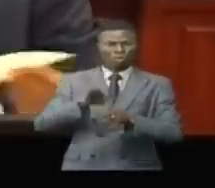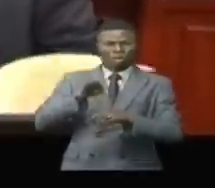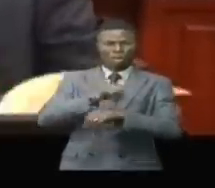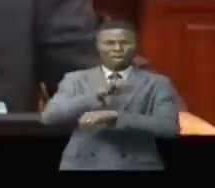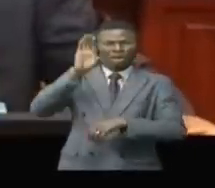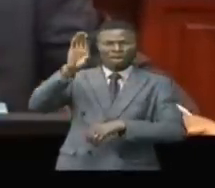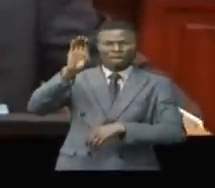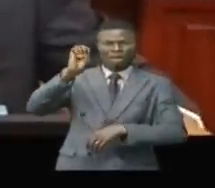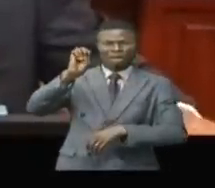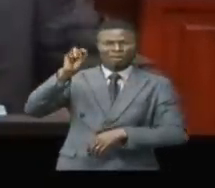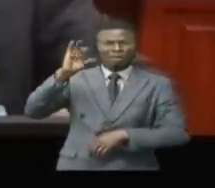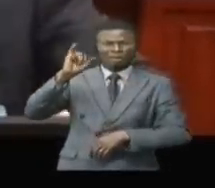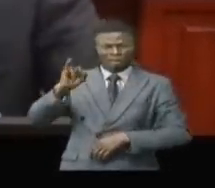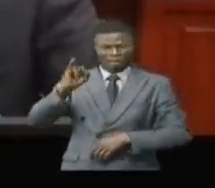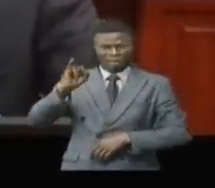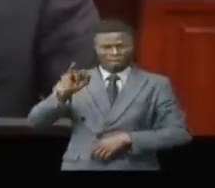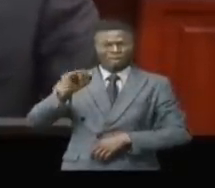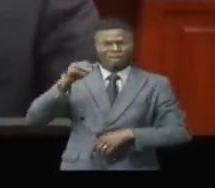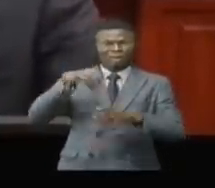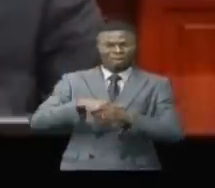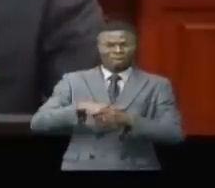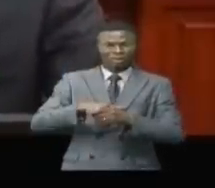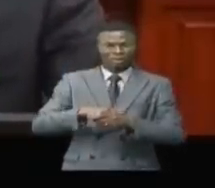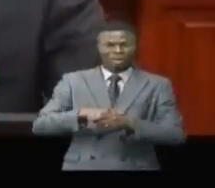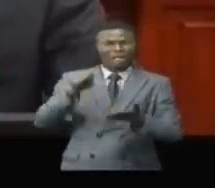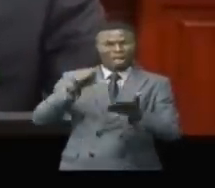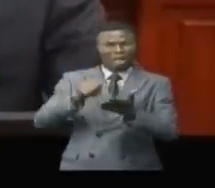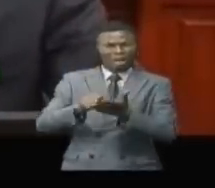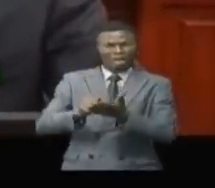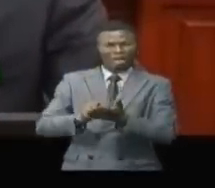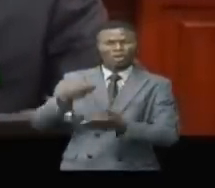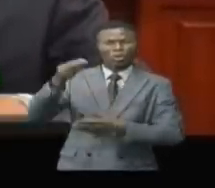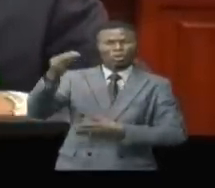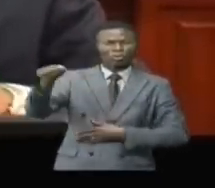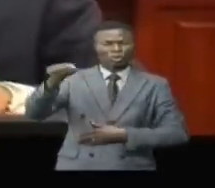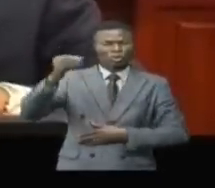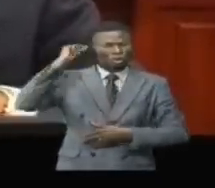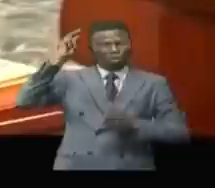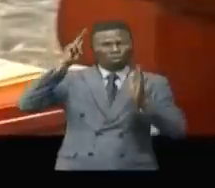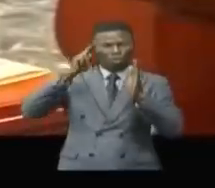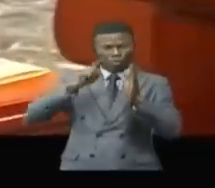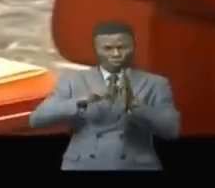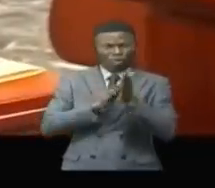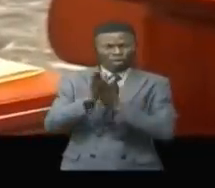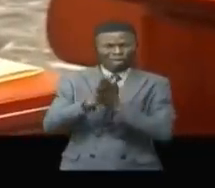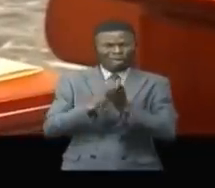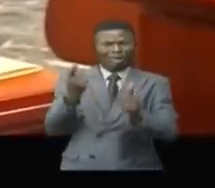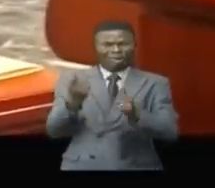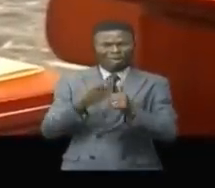nationale indépendante à travers une correspondance adressée au gouvernement portant sur